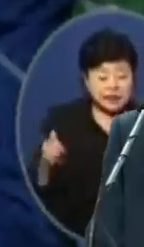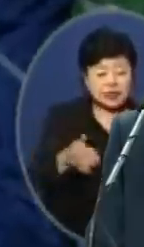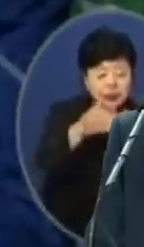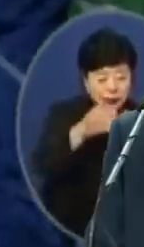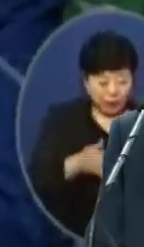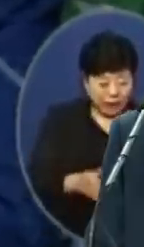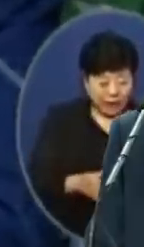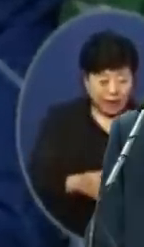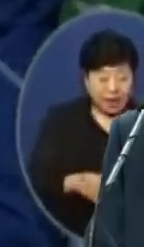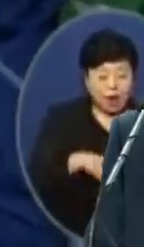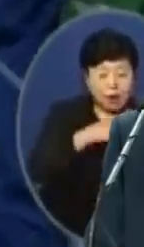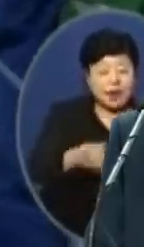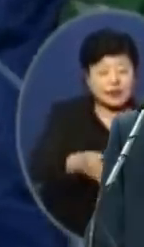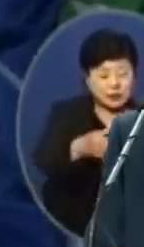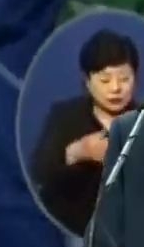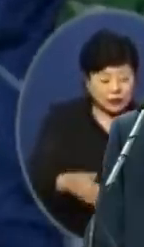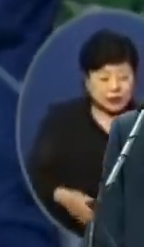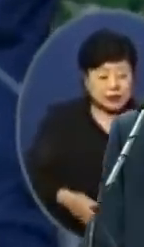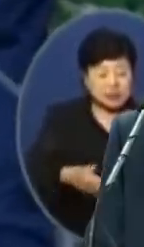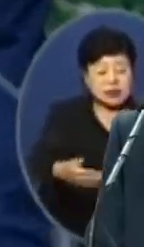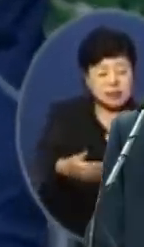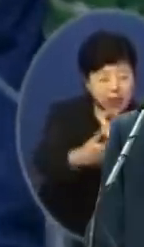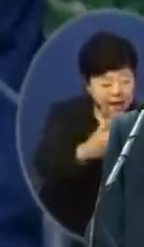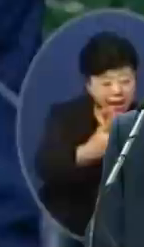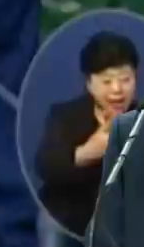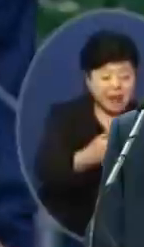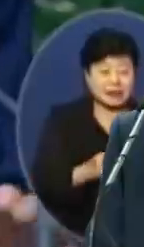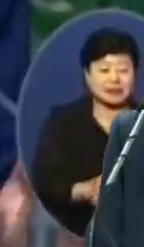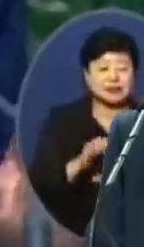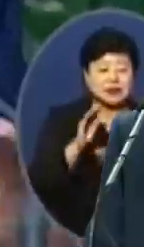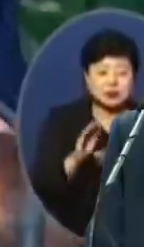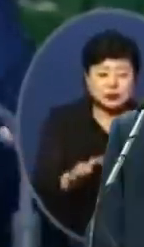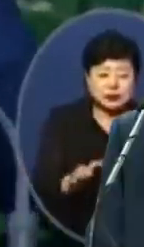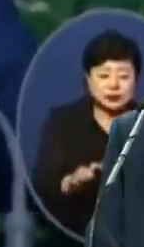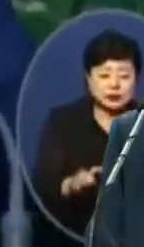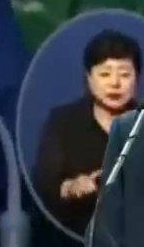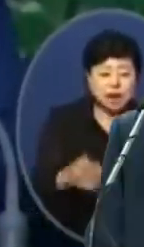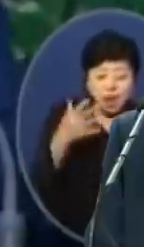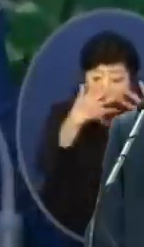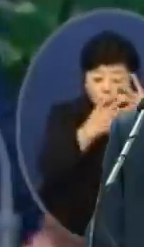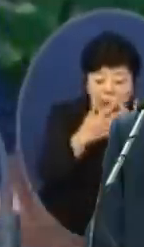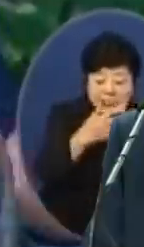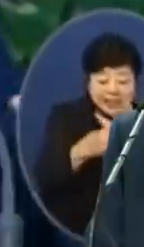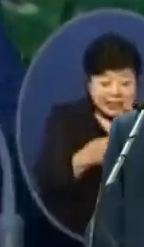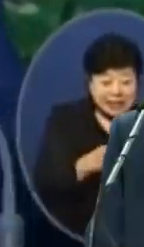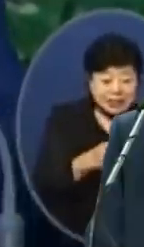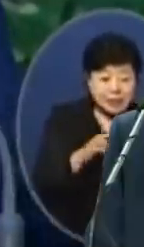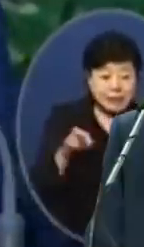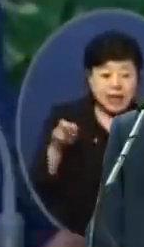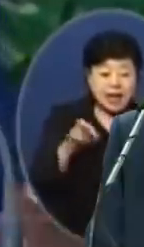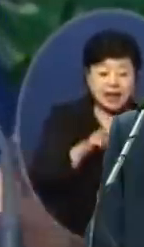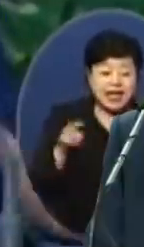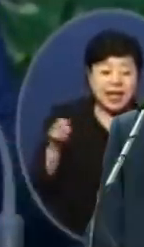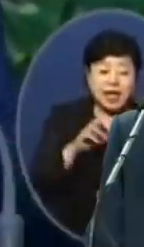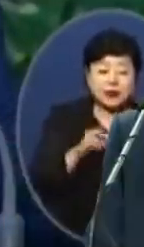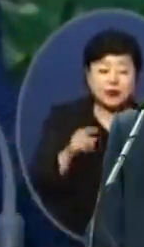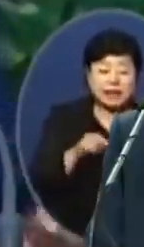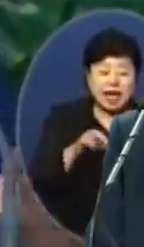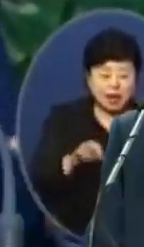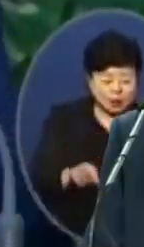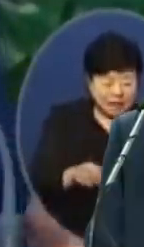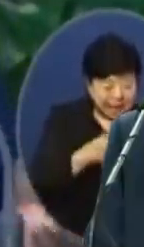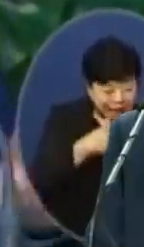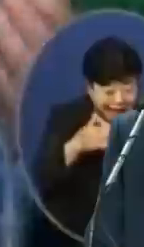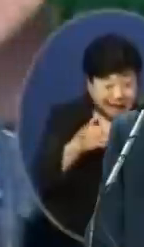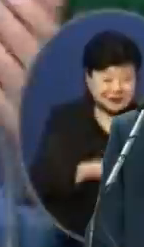통해서나 환경을 통해서 길을 막았어요. 그러고 난 다음에는 환상이 나타났는데 마케도니아인이 바울 기도하는데